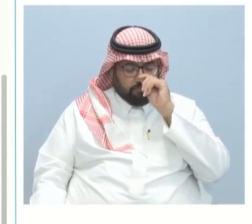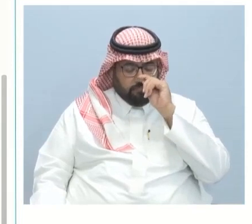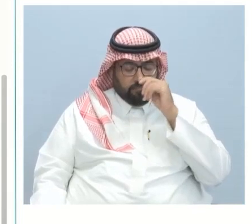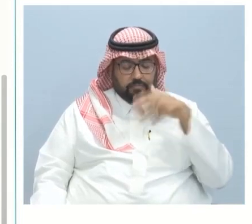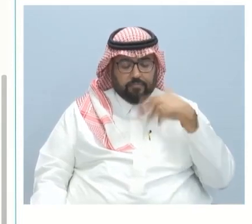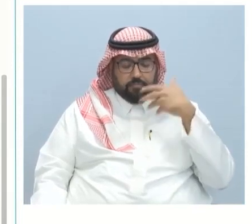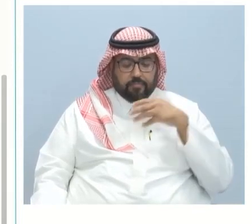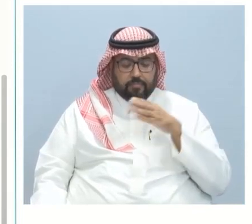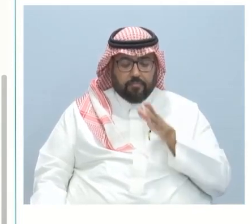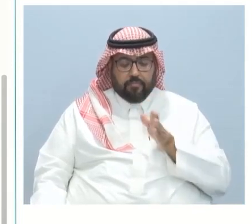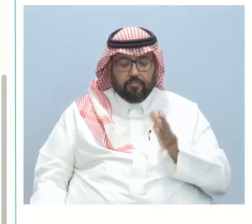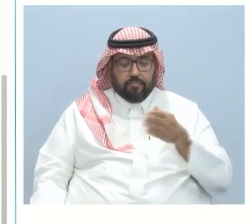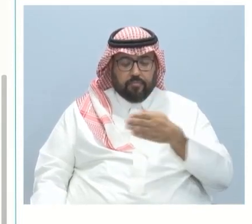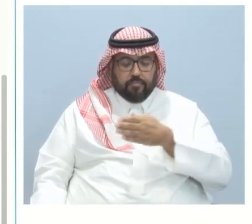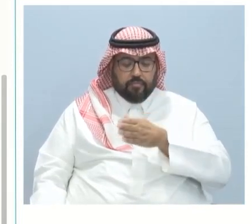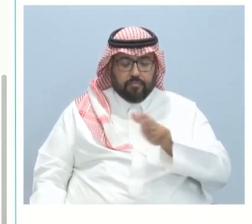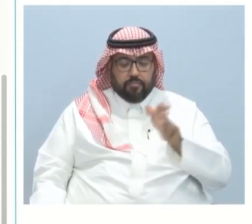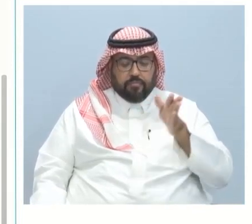اللعب